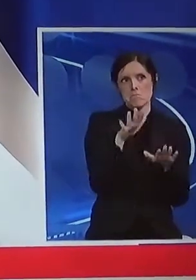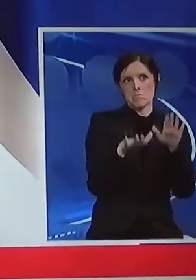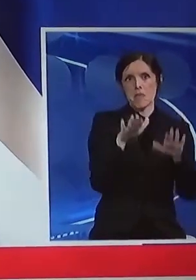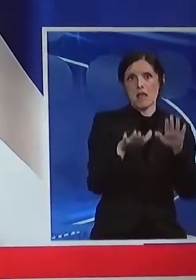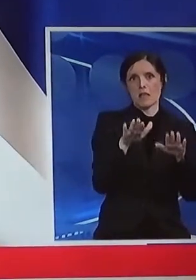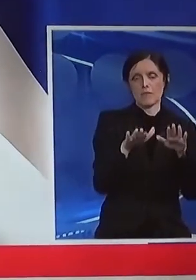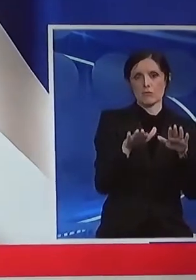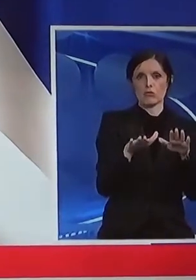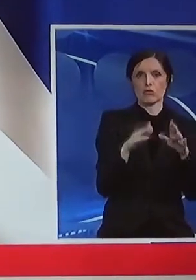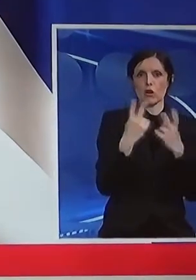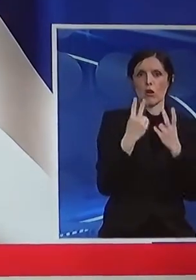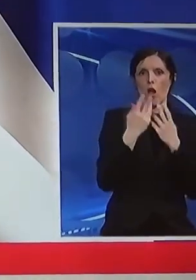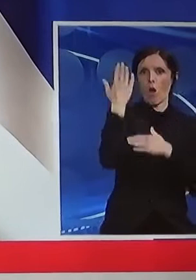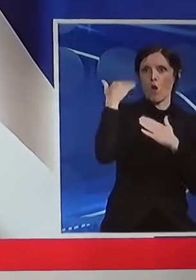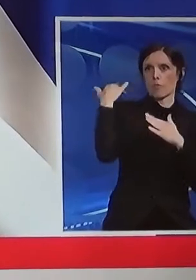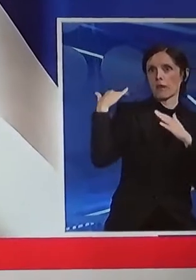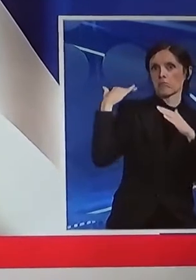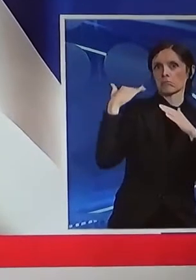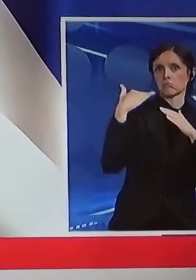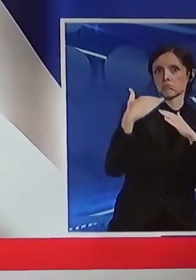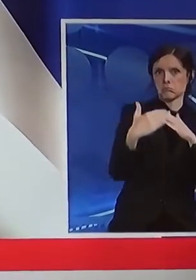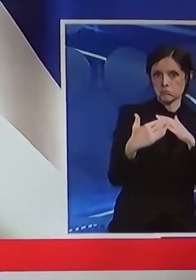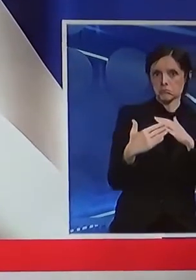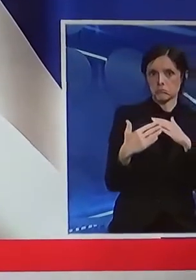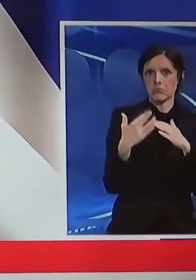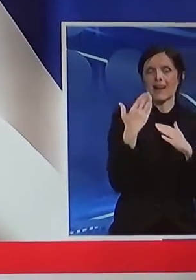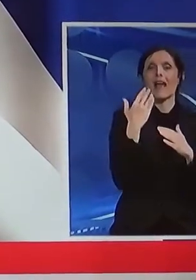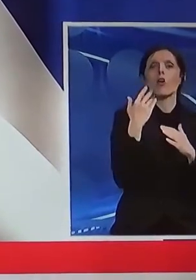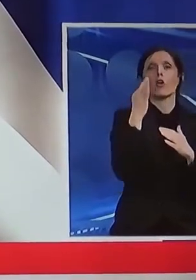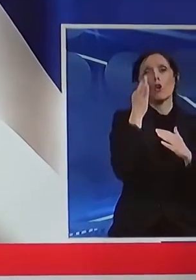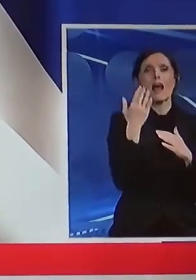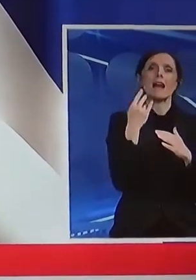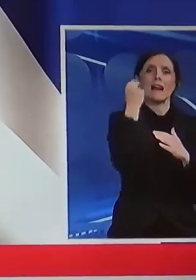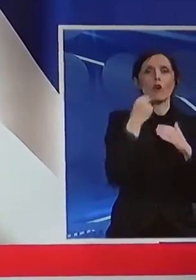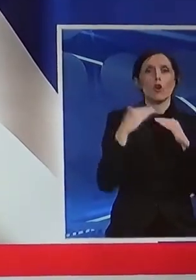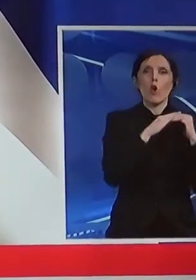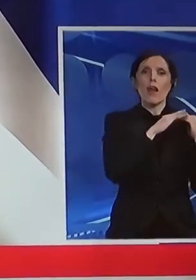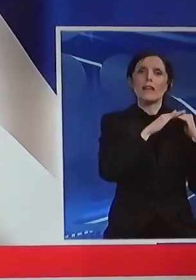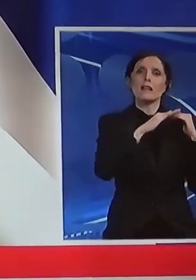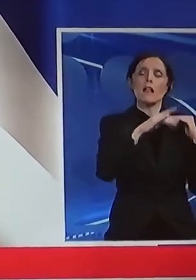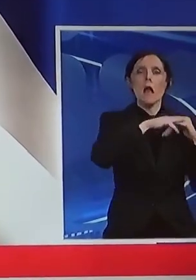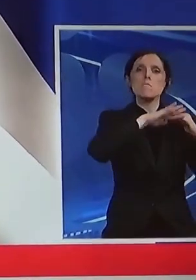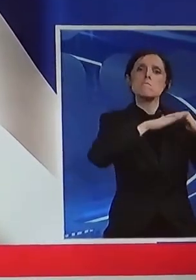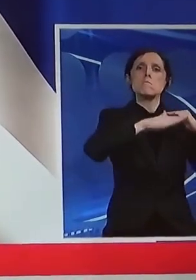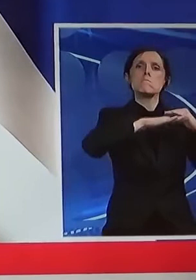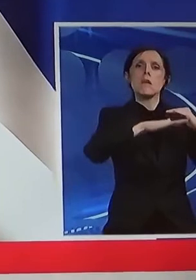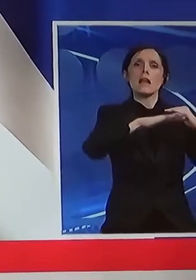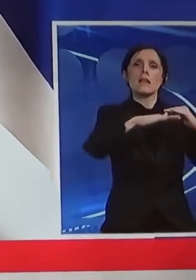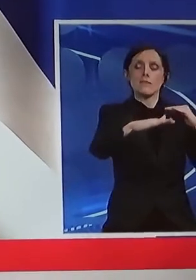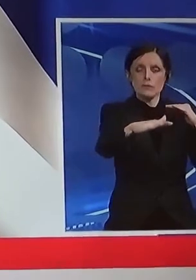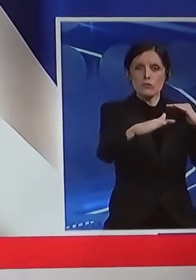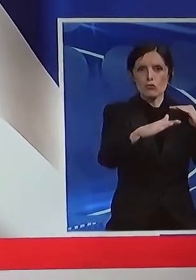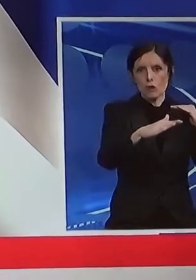prethodnih dana, da možda čak i nedelja, što apsolutno govori da u okviru